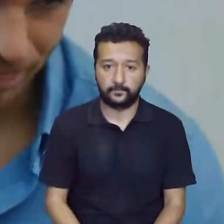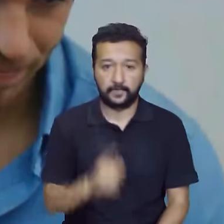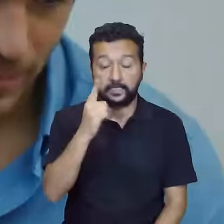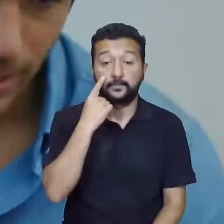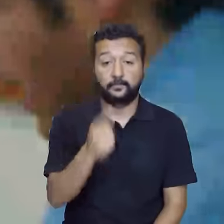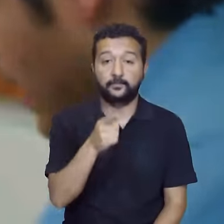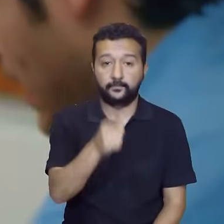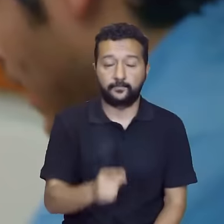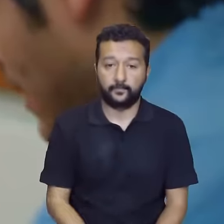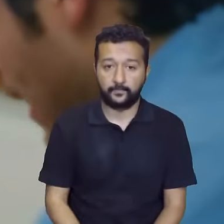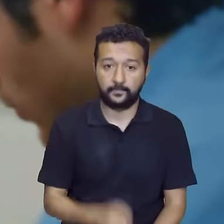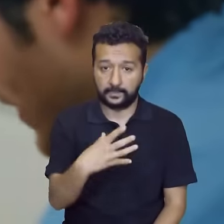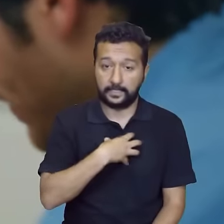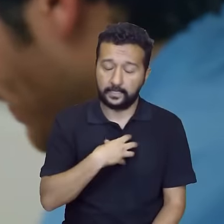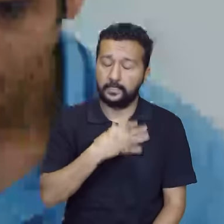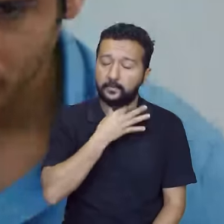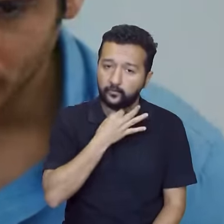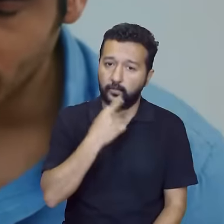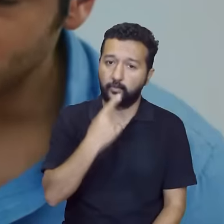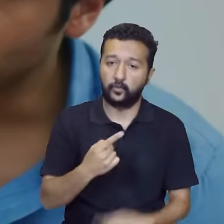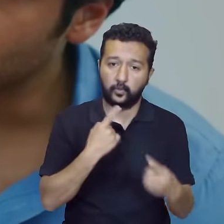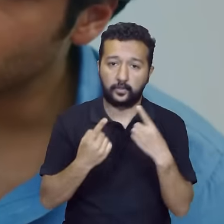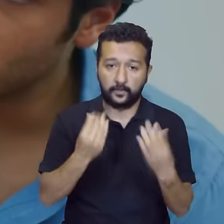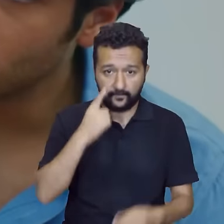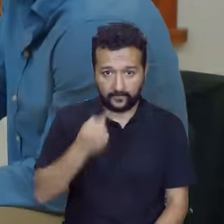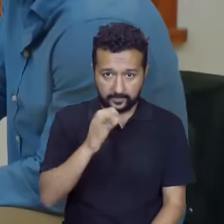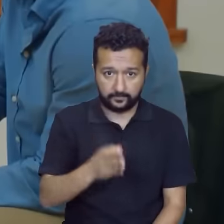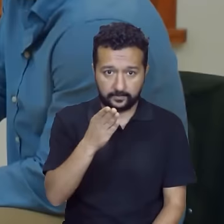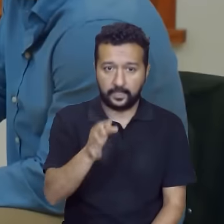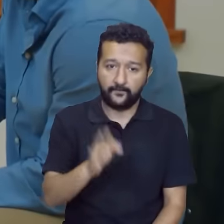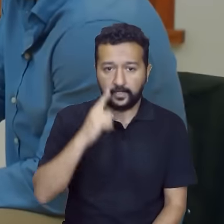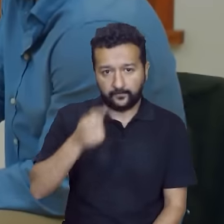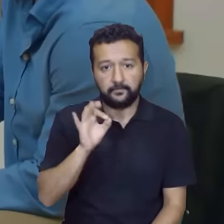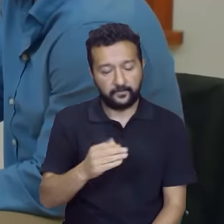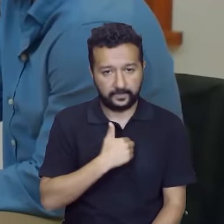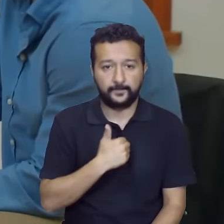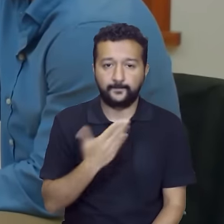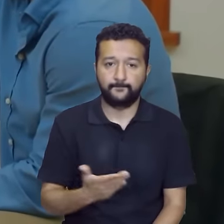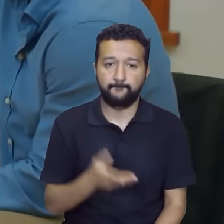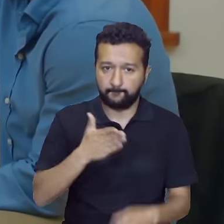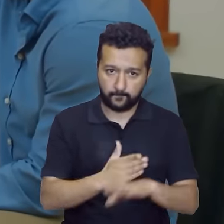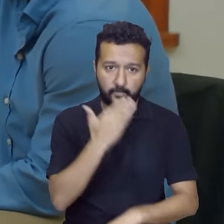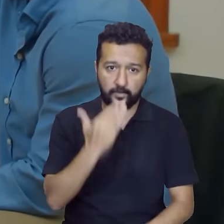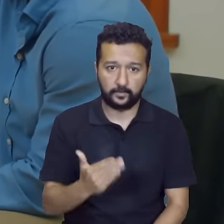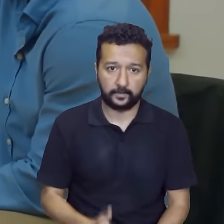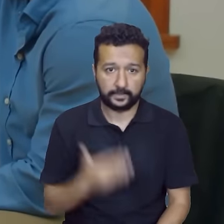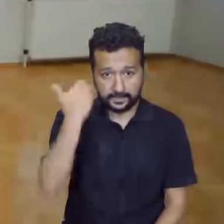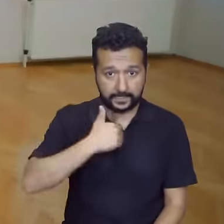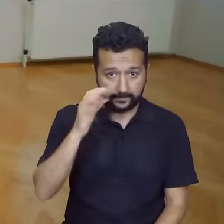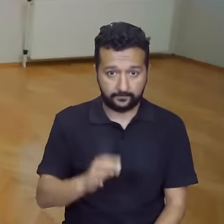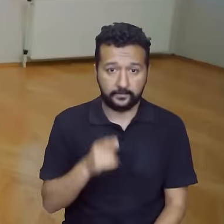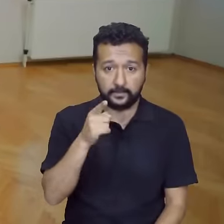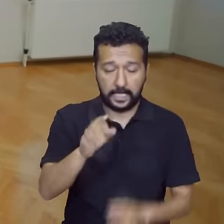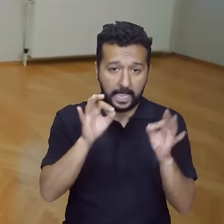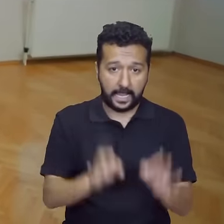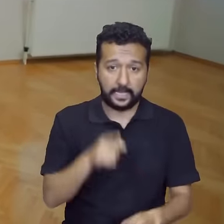Tır. Kendine gel lütfen. Ne dediğin farkında mısın sen? Evet farkındayım. Doğru söylüyorum. Yalan mı?